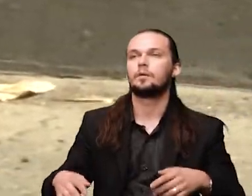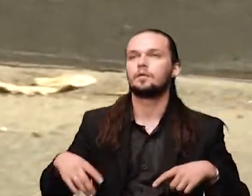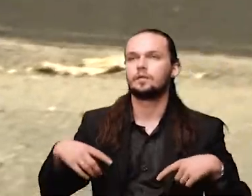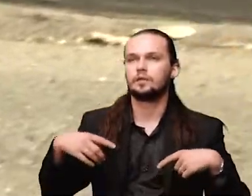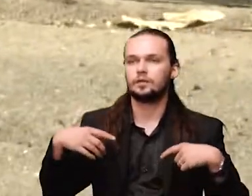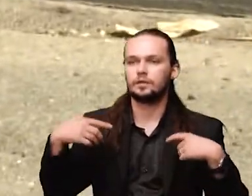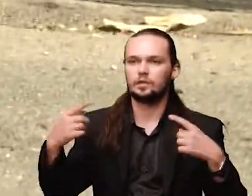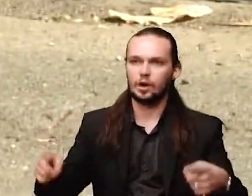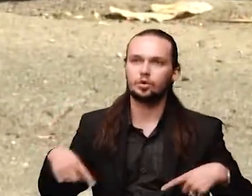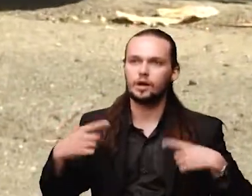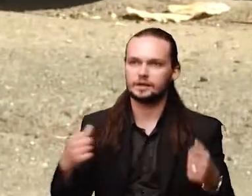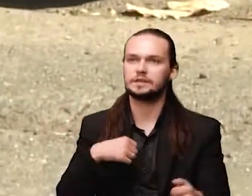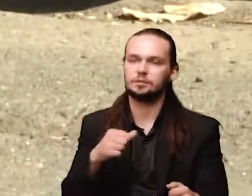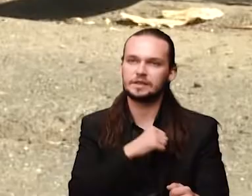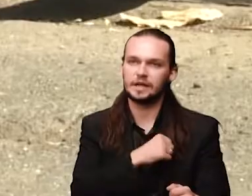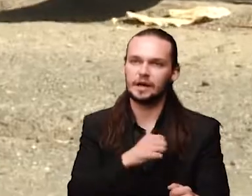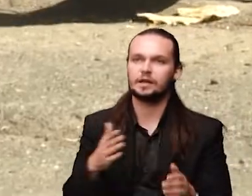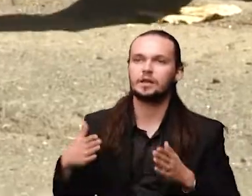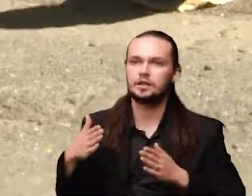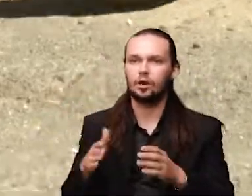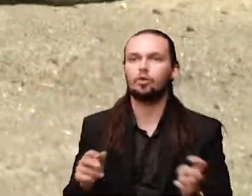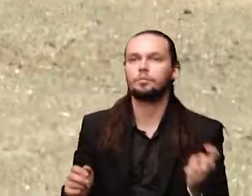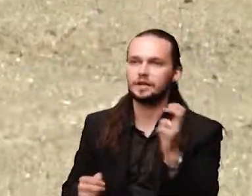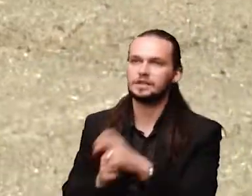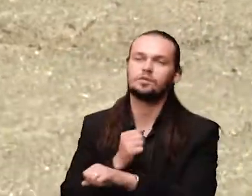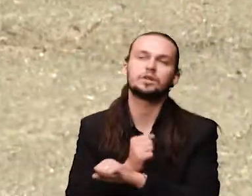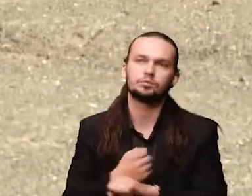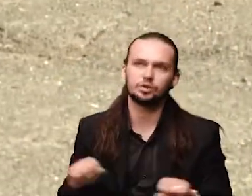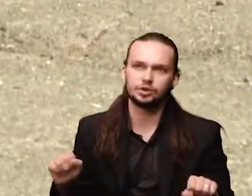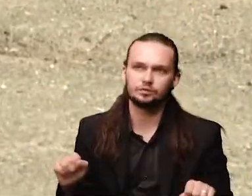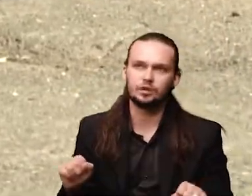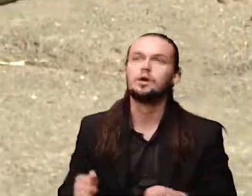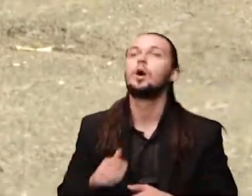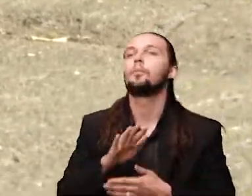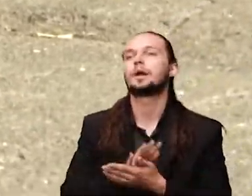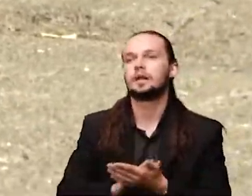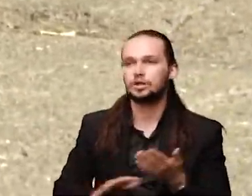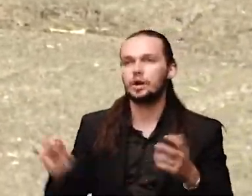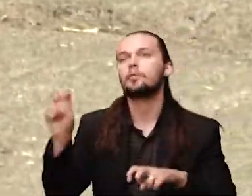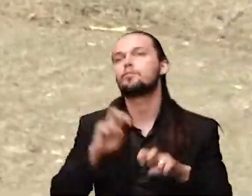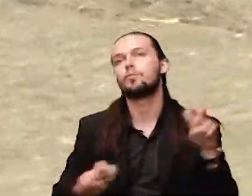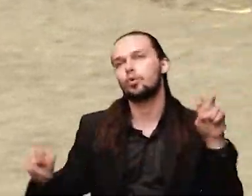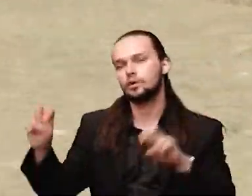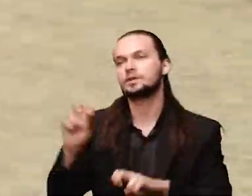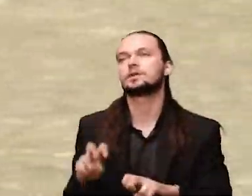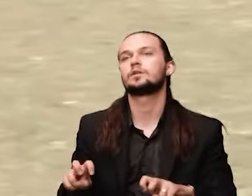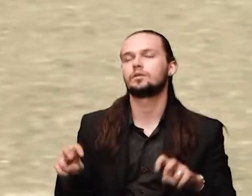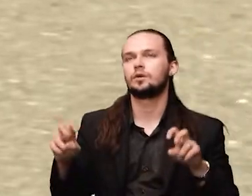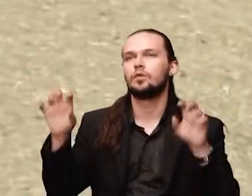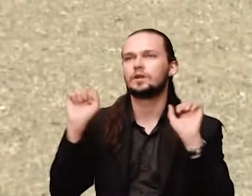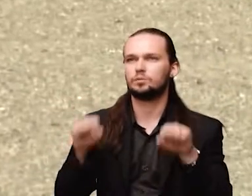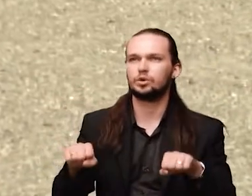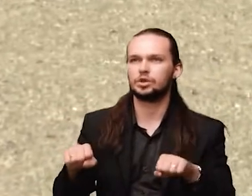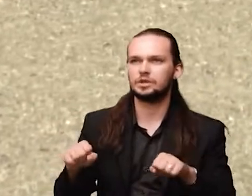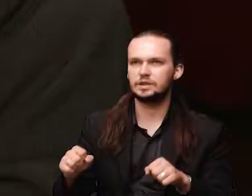Перейти дорогу самостоятельно на механической коляске нереально. Бордюры слишком высокие. Отправляемся дальше в поисках возможности